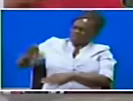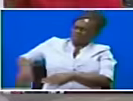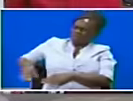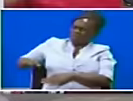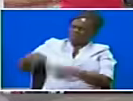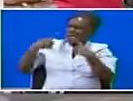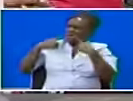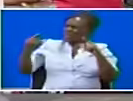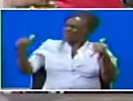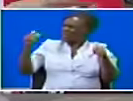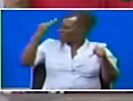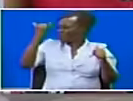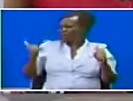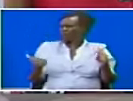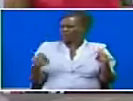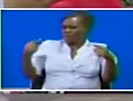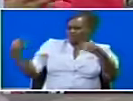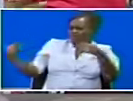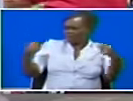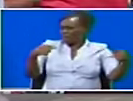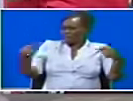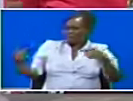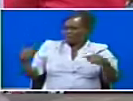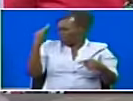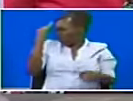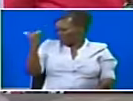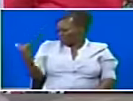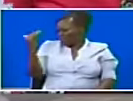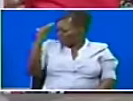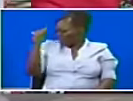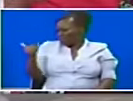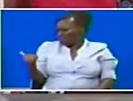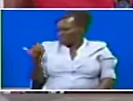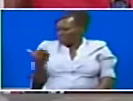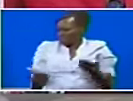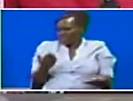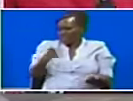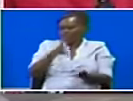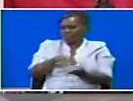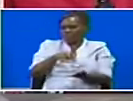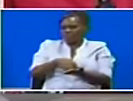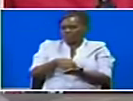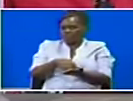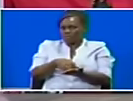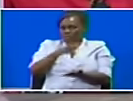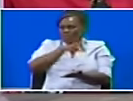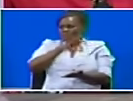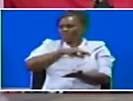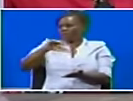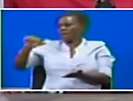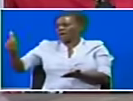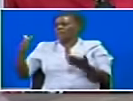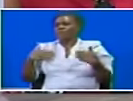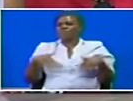Mbona hamuamui kwa haraka? Vuta ni kuvute hii itakuwa ni ya sababu gani? Na huenda hali hii ikawafaa wale wengine ambao mnashindana